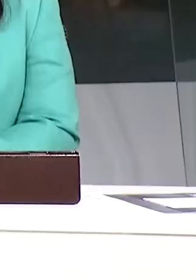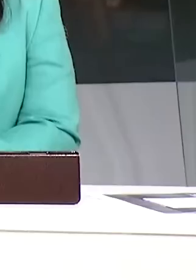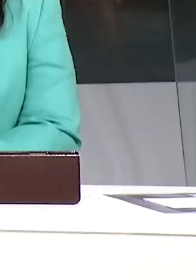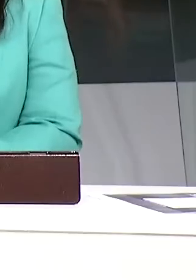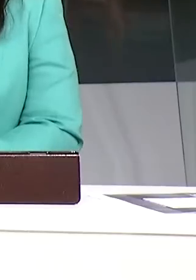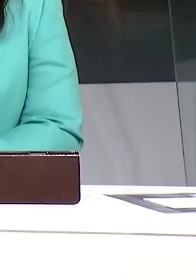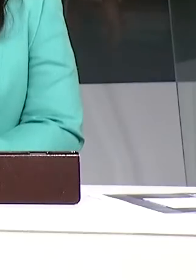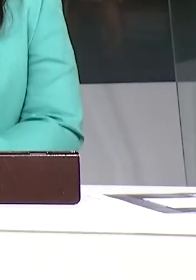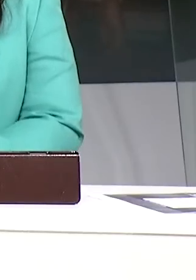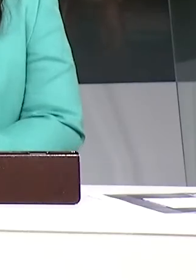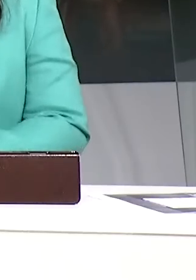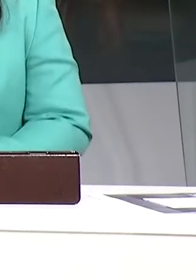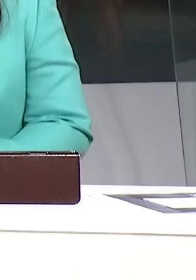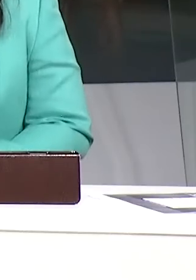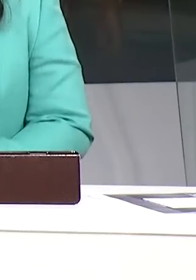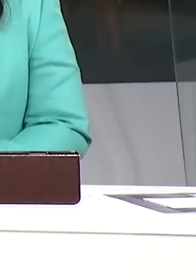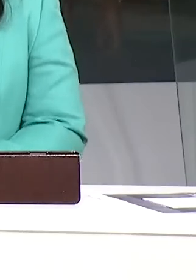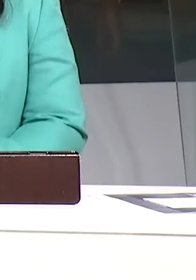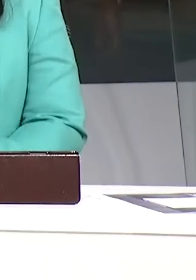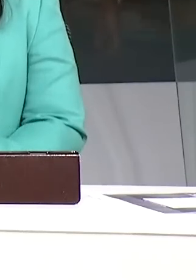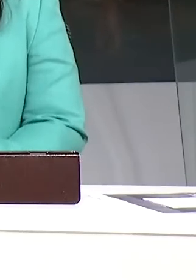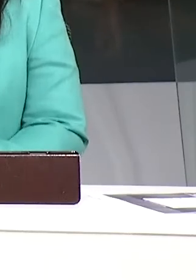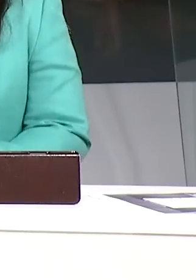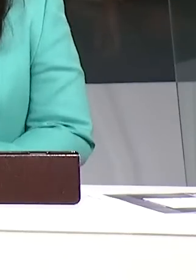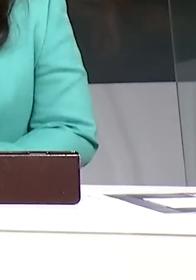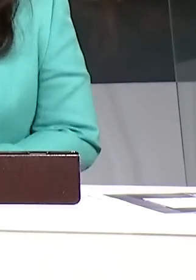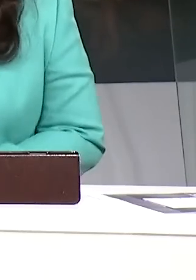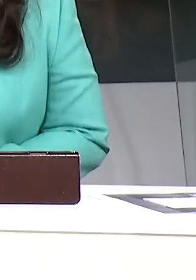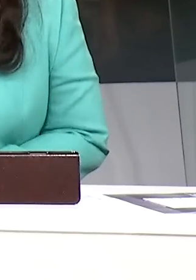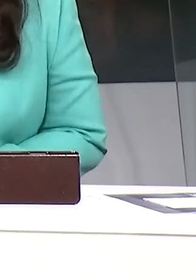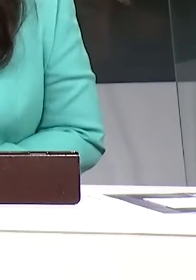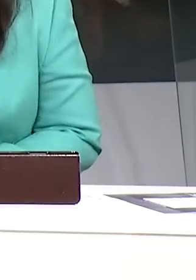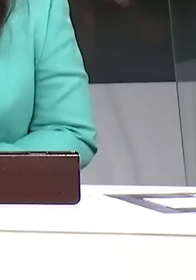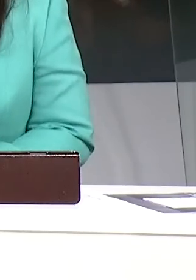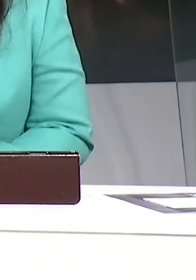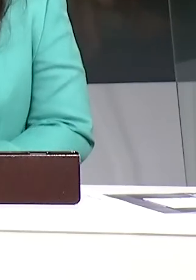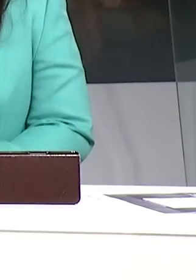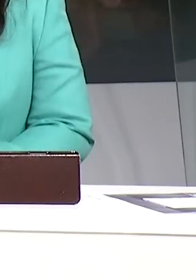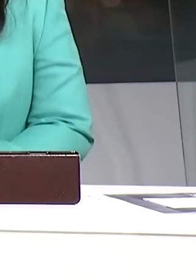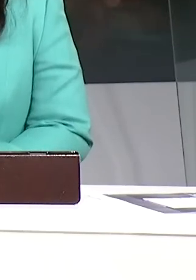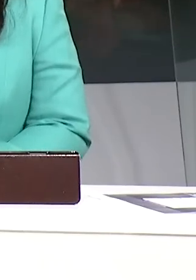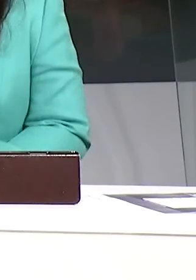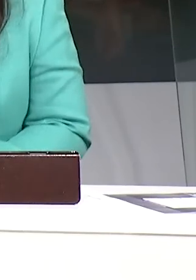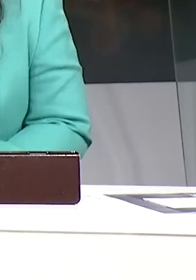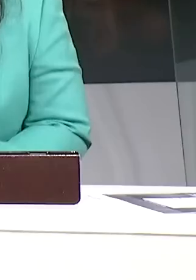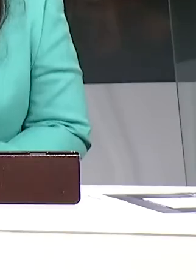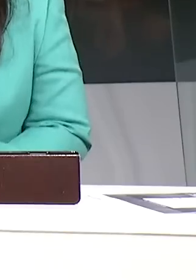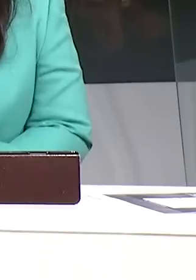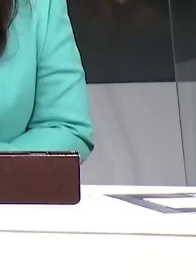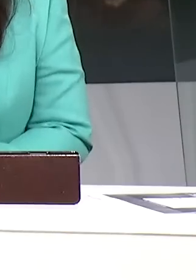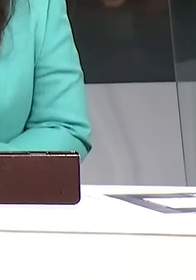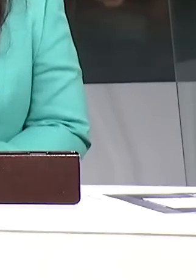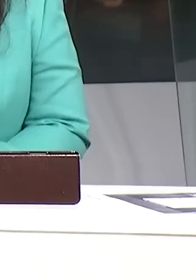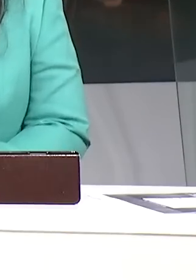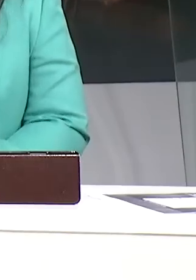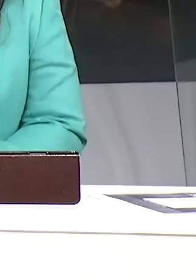ำนวนคดีอดีตนายกยิ่งลักษณ์ชินวัตรนะครับ ค่ะก็ของท่านวิชานี่ก็ใช้เวลาไป55นาทีนะคะเดี๋ยวก่อนที่เราจะเข้าข่าวเที่ยงเราสรุปประ